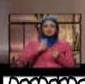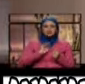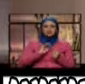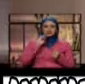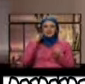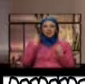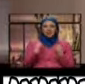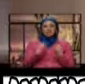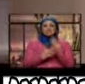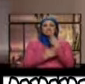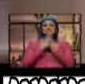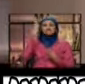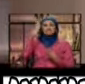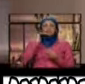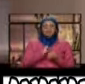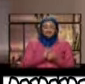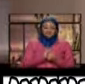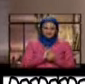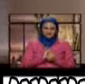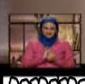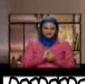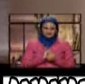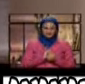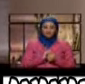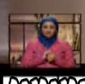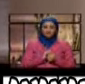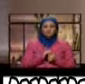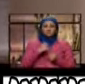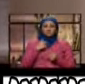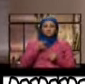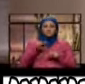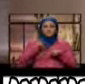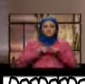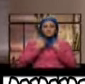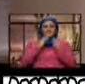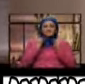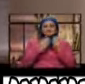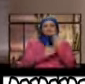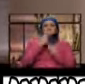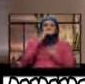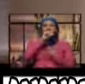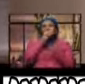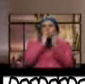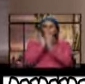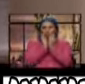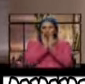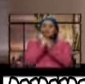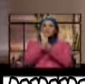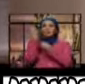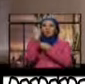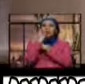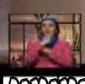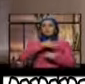يعني على الزيرو يعني. فهو أمله أن يدخل في الطريق ويسمع القرآن ويسمع دروس العلم ويمشي ورا